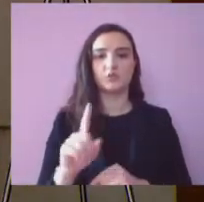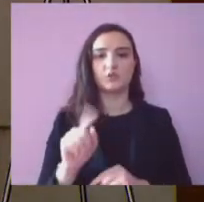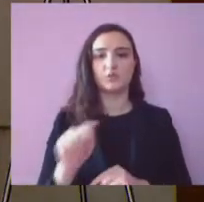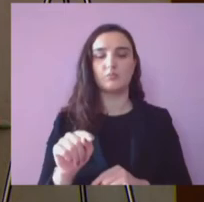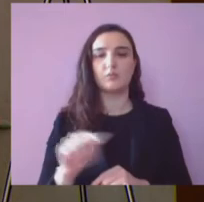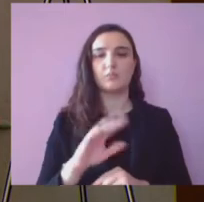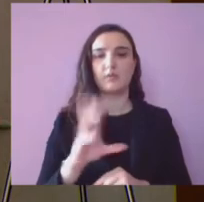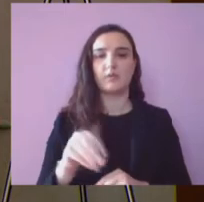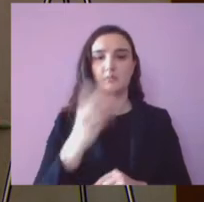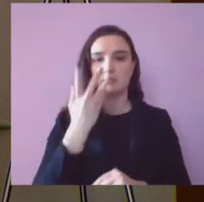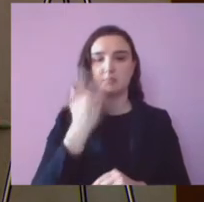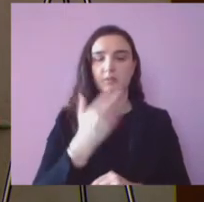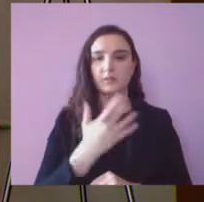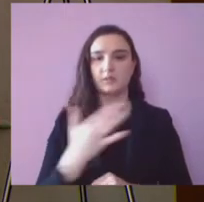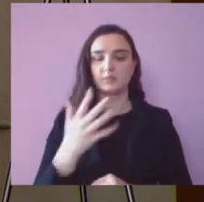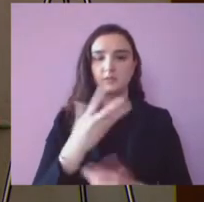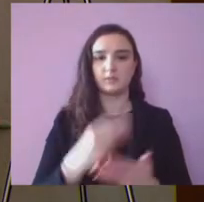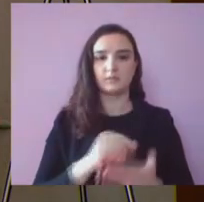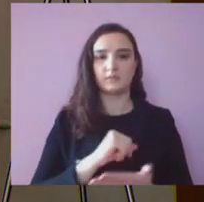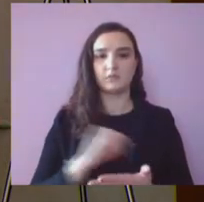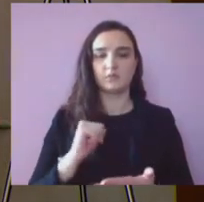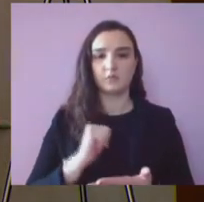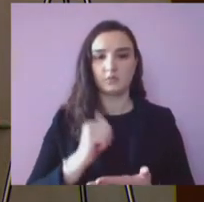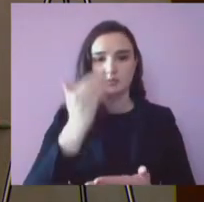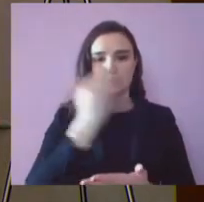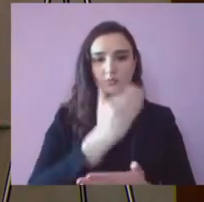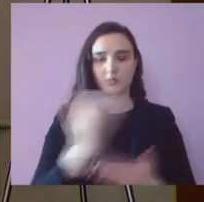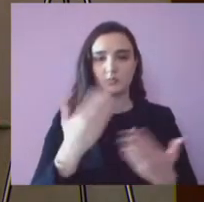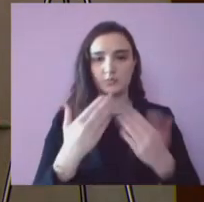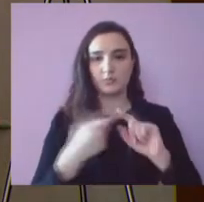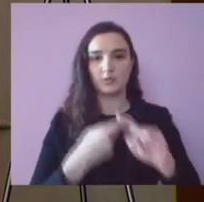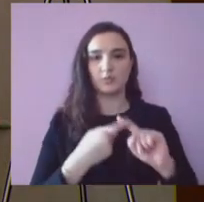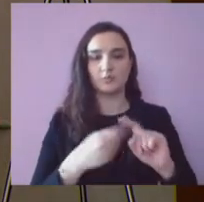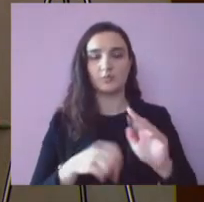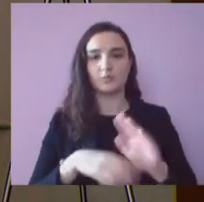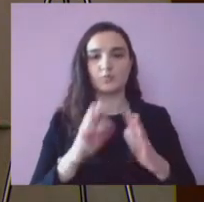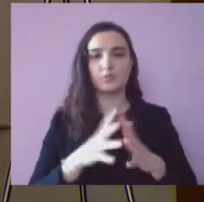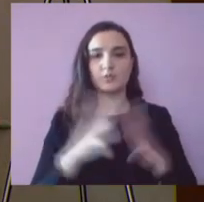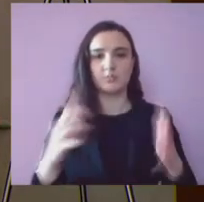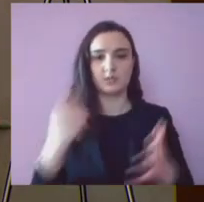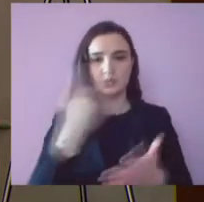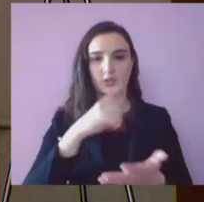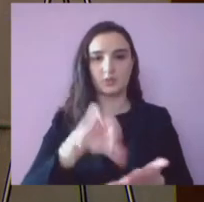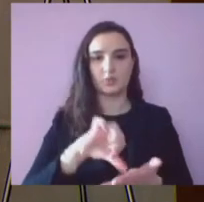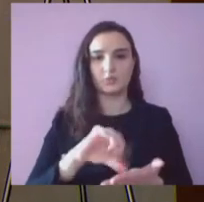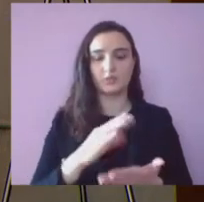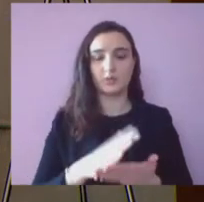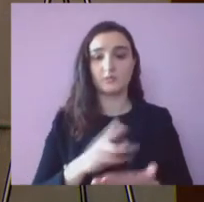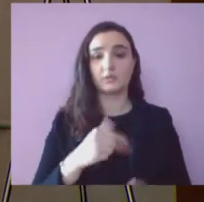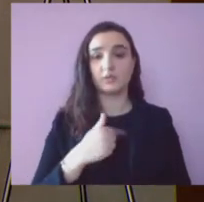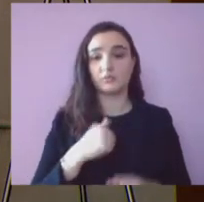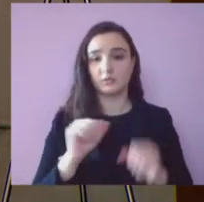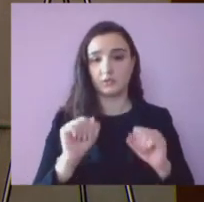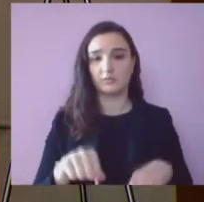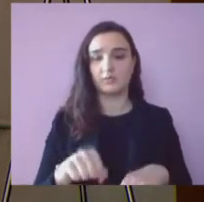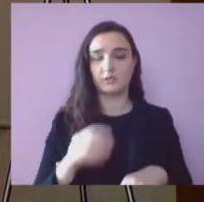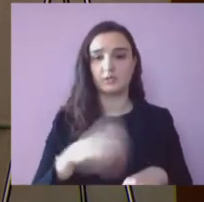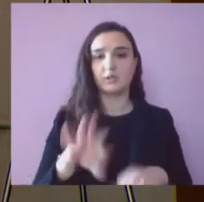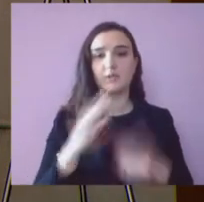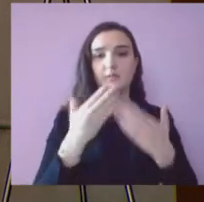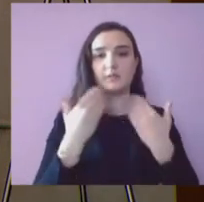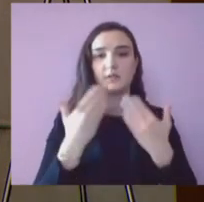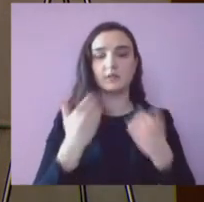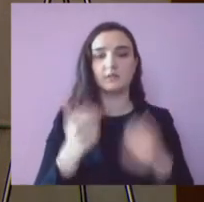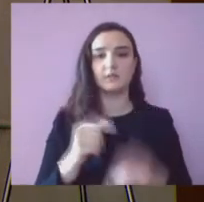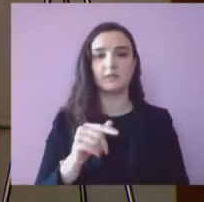ფერებს თავად საკვებასთან ურთიერთობაში უზარმაზარი როლი აქვს და ჩვენ შეგვიძლია მარტივი